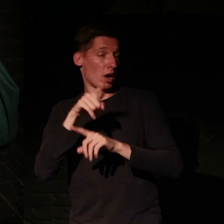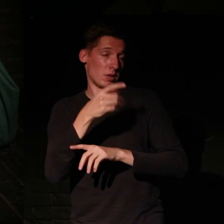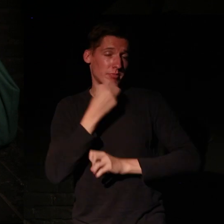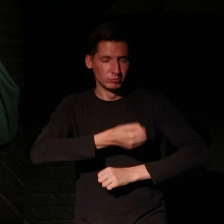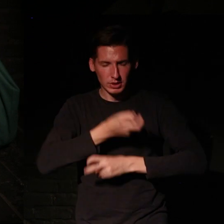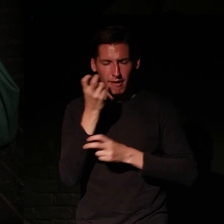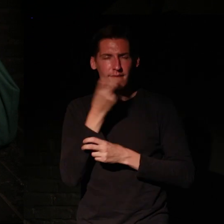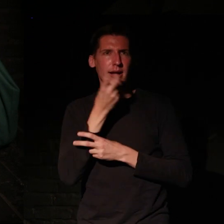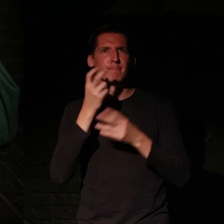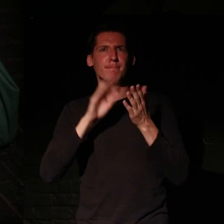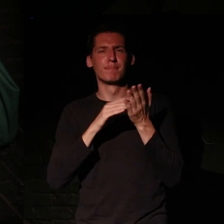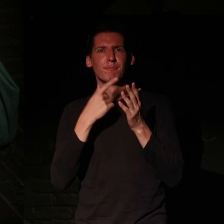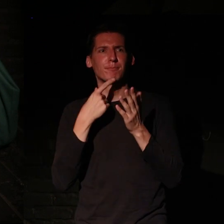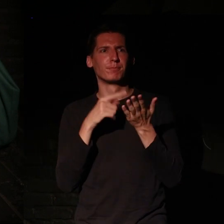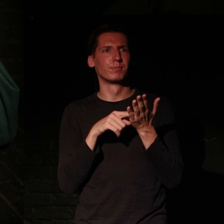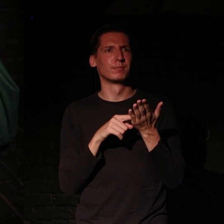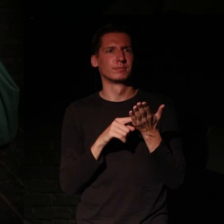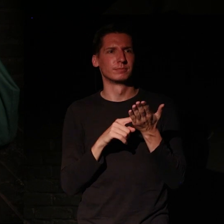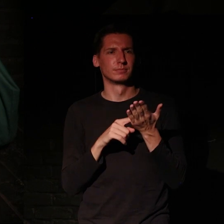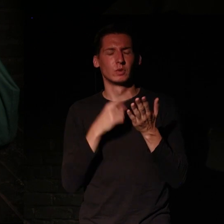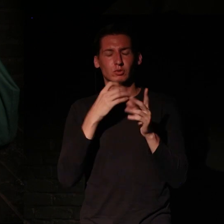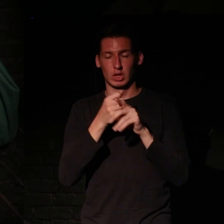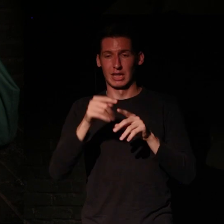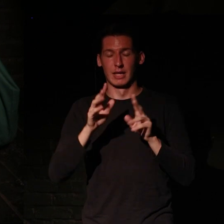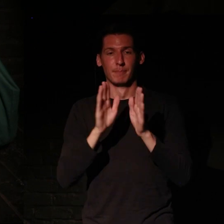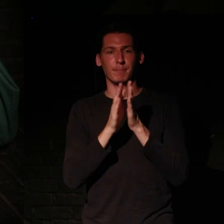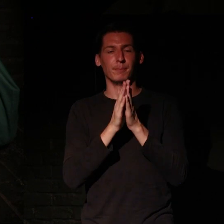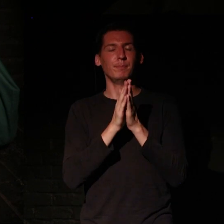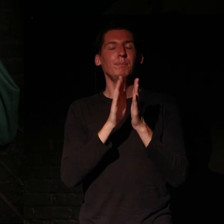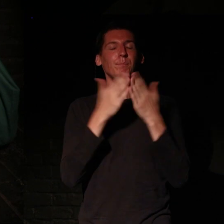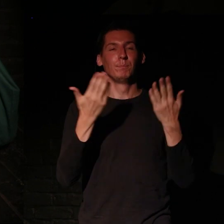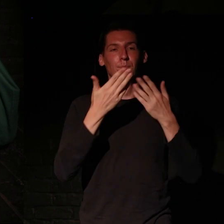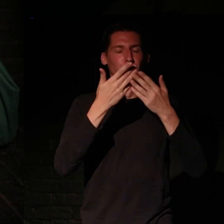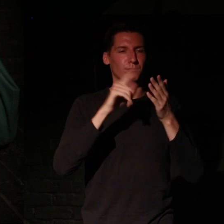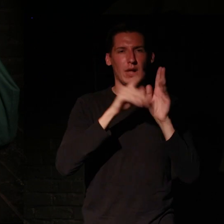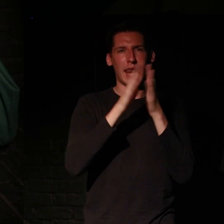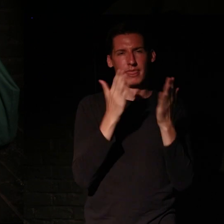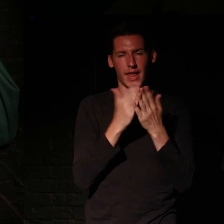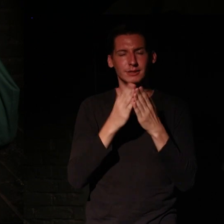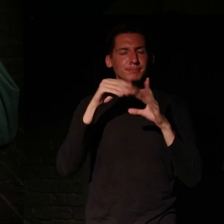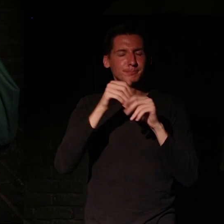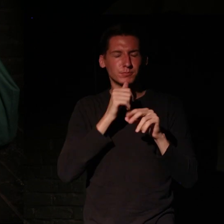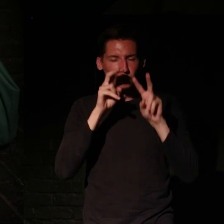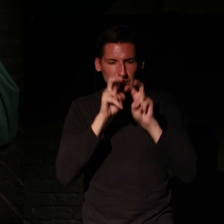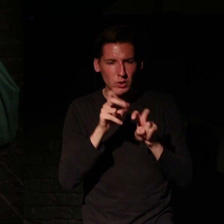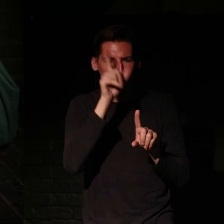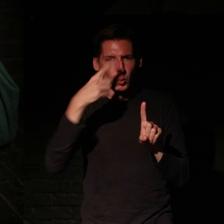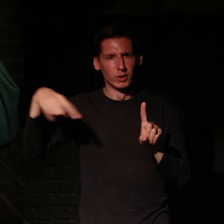właśnie poznanie konwencji literackich, tego, w jaki sposób ludzie